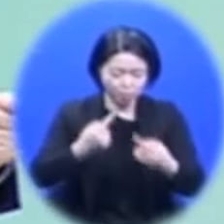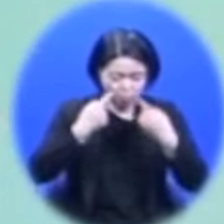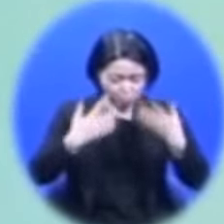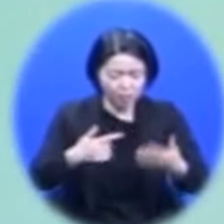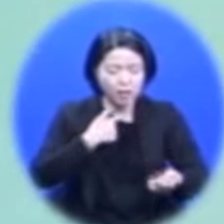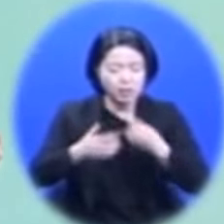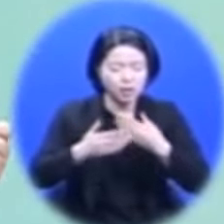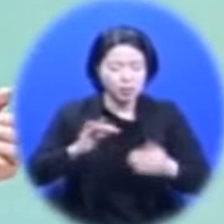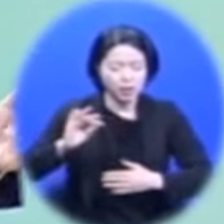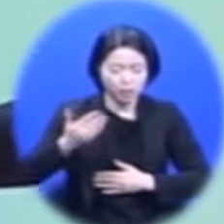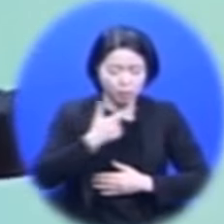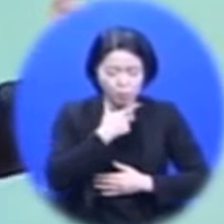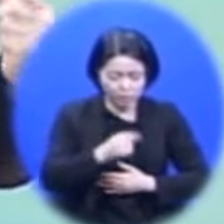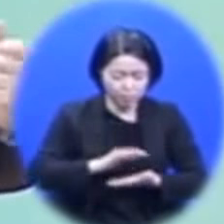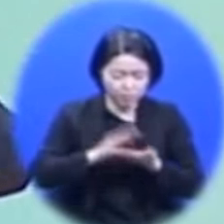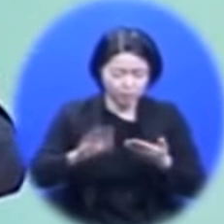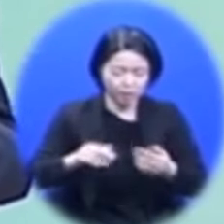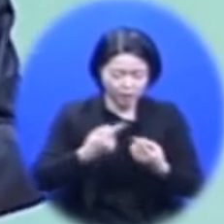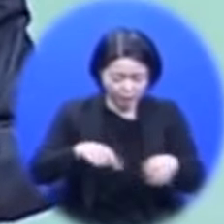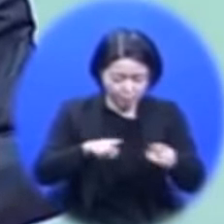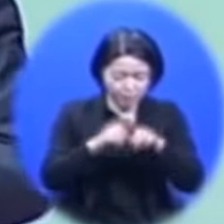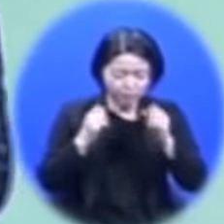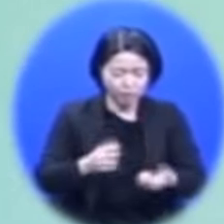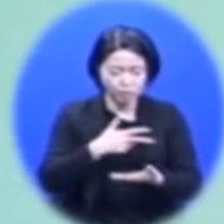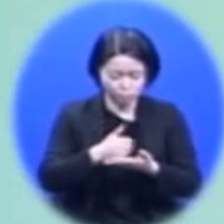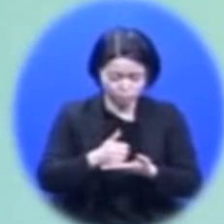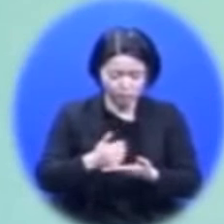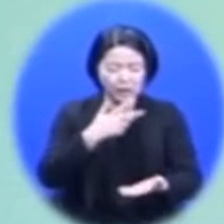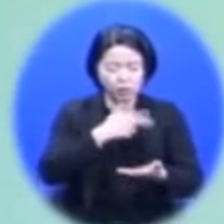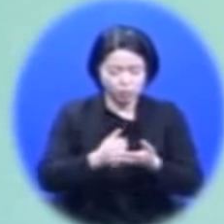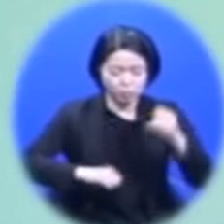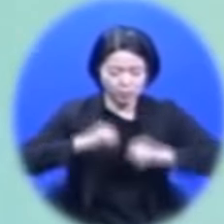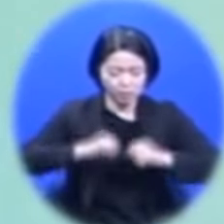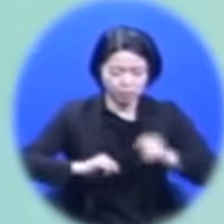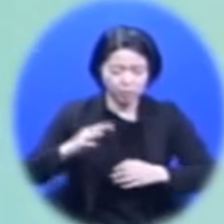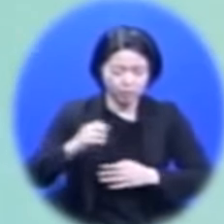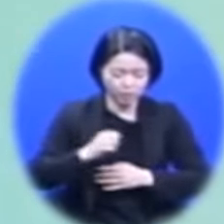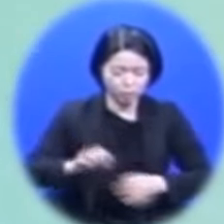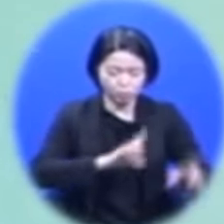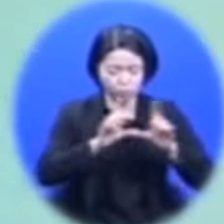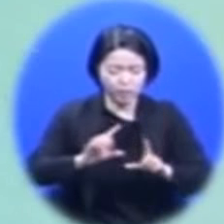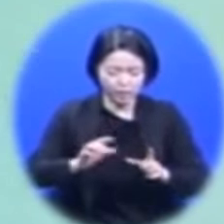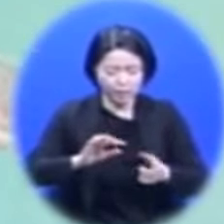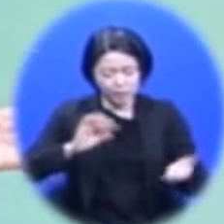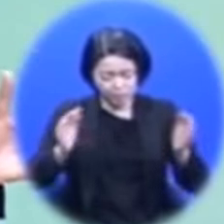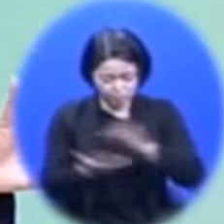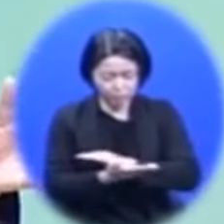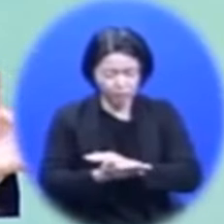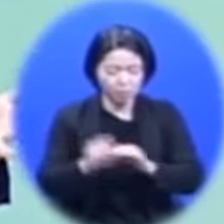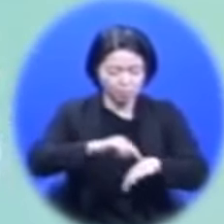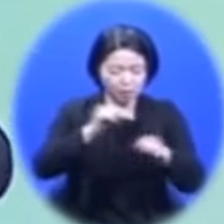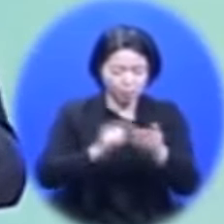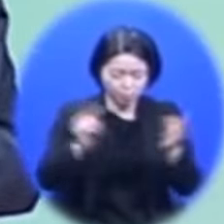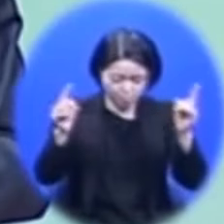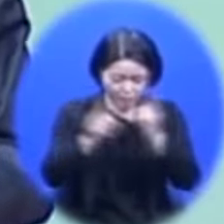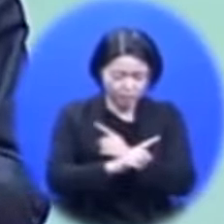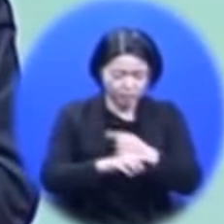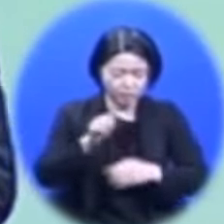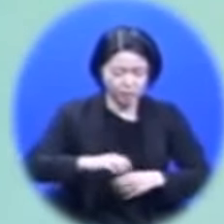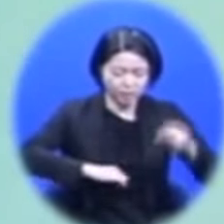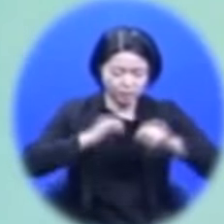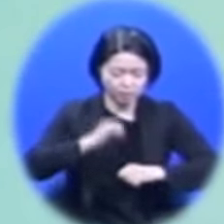체험하기 원합니다. 함께 계신 주님, 주님의 역사로 우리의 삶이 뒤바꿔지는, 마음이 완전히 바꿔지는 이